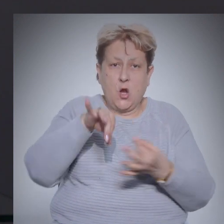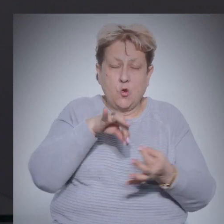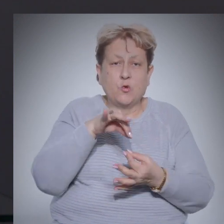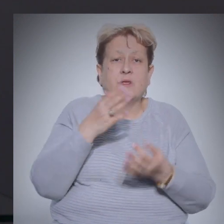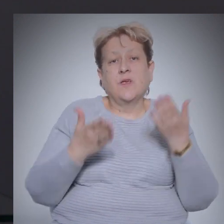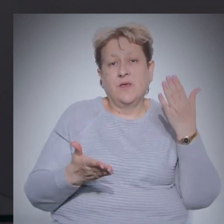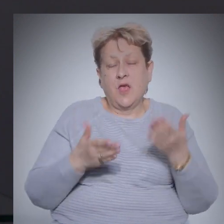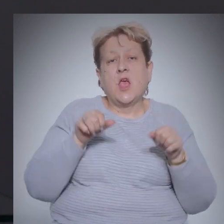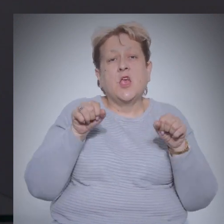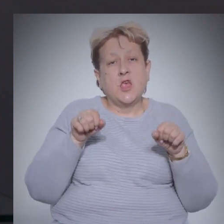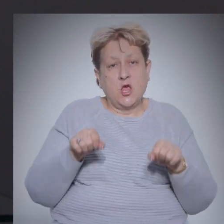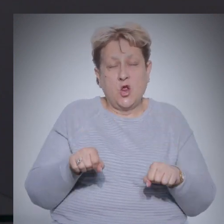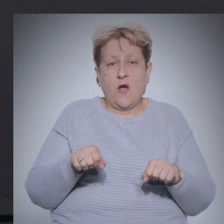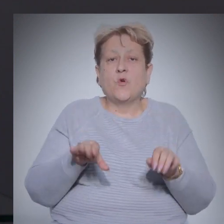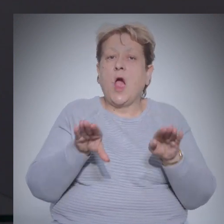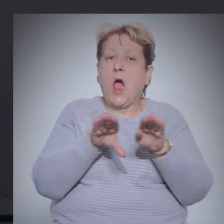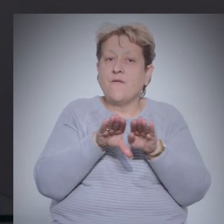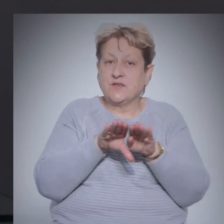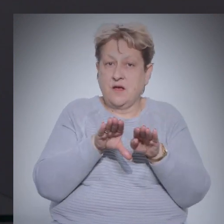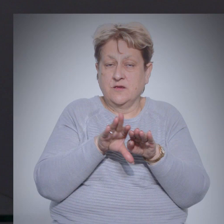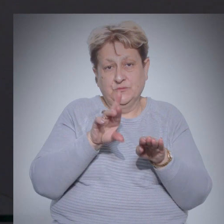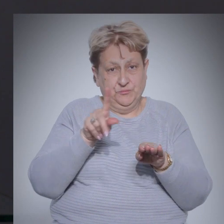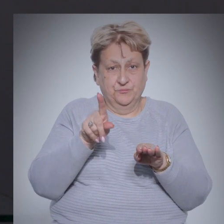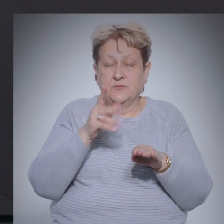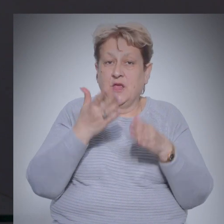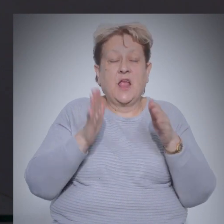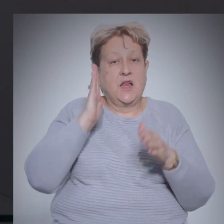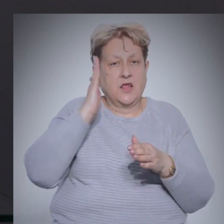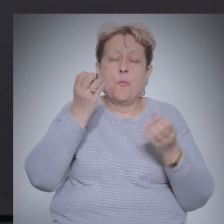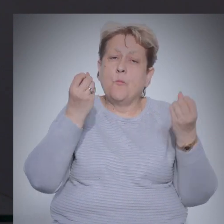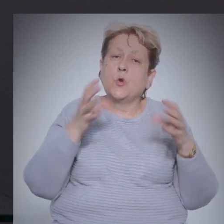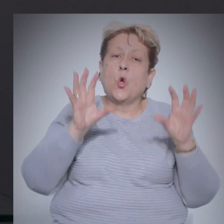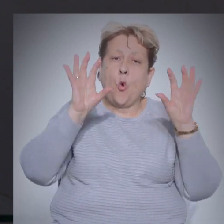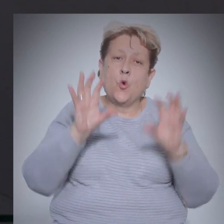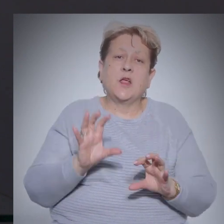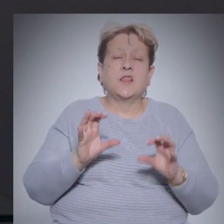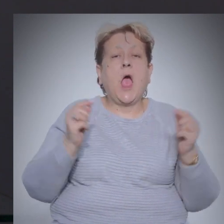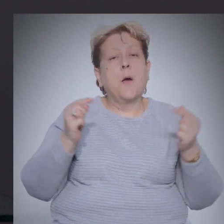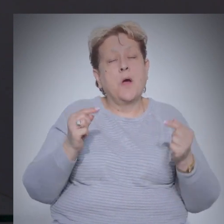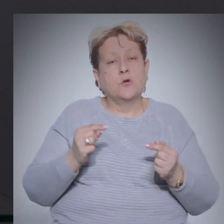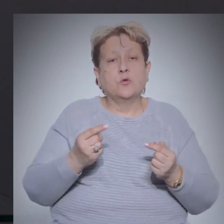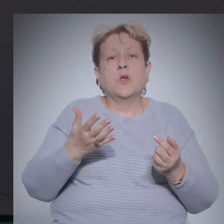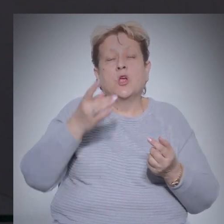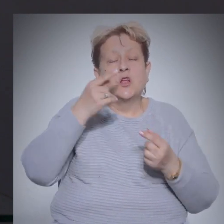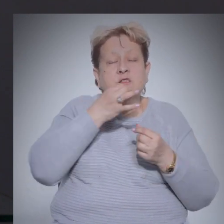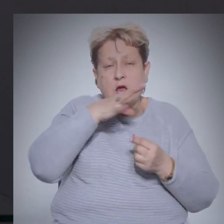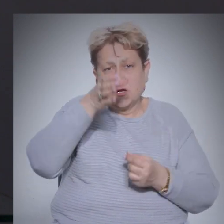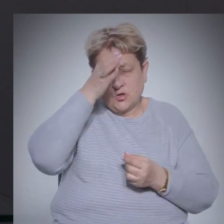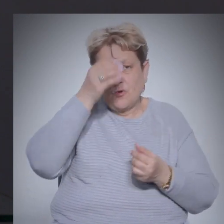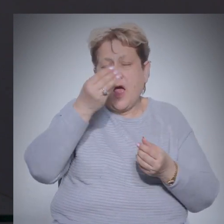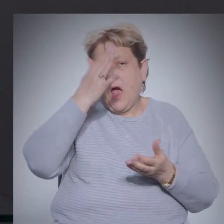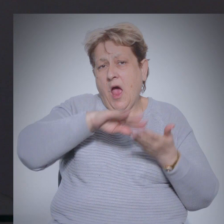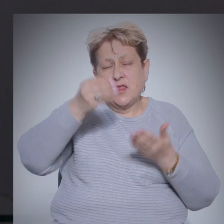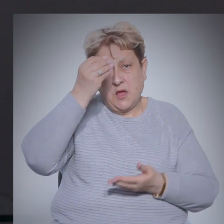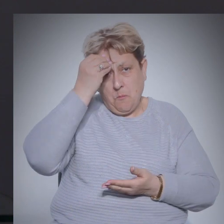լիներ ավելորդ, եթե որինակ իրավունքը հավասարեցվեր և լիներ ընդամենը որենքների համակցություն և ծանկացած